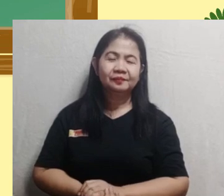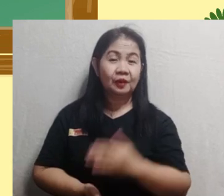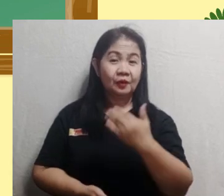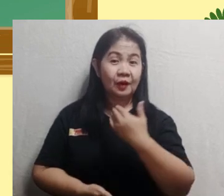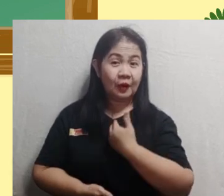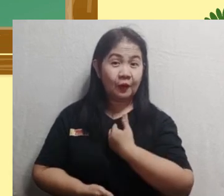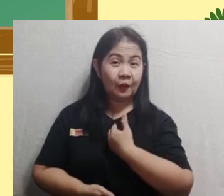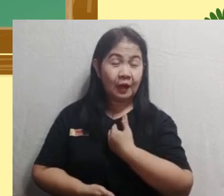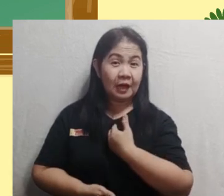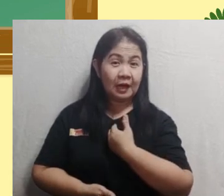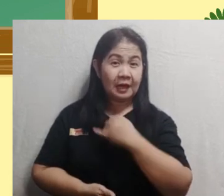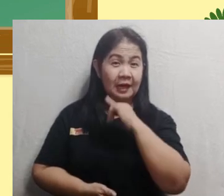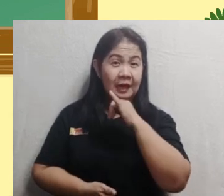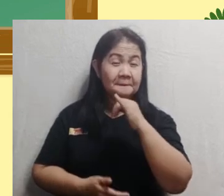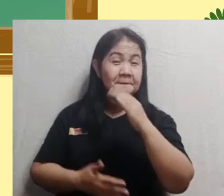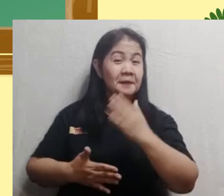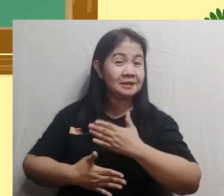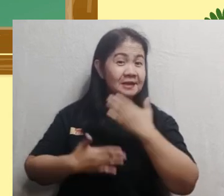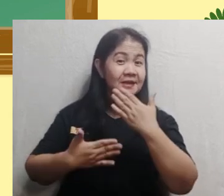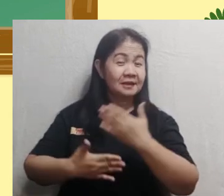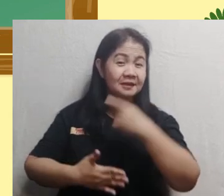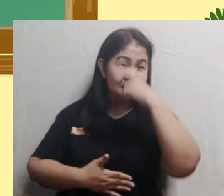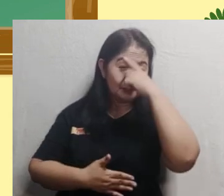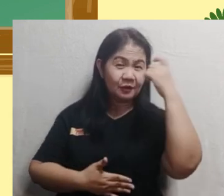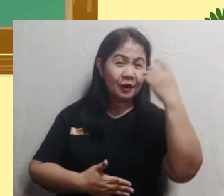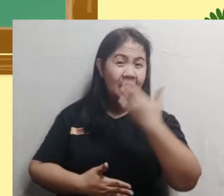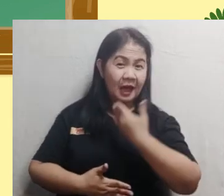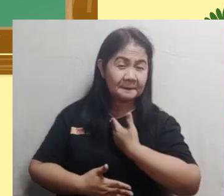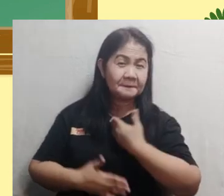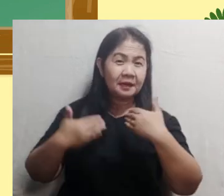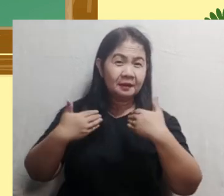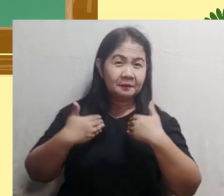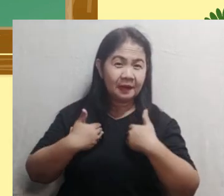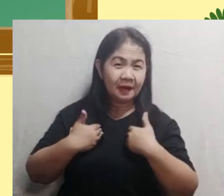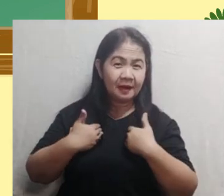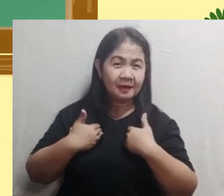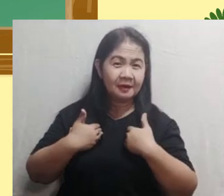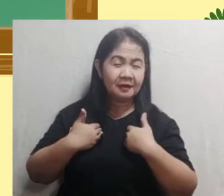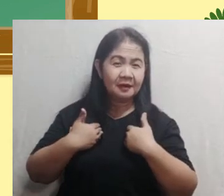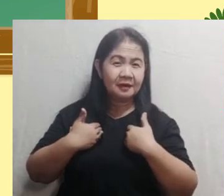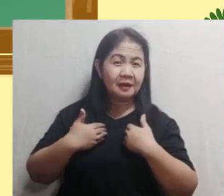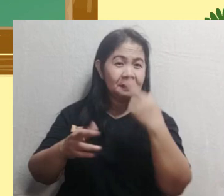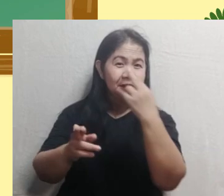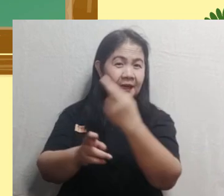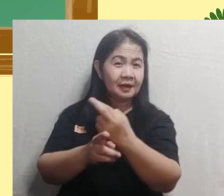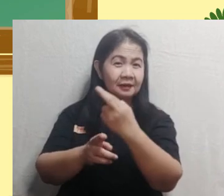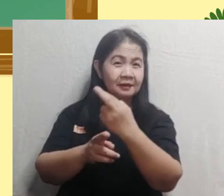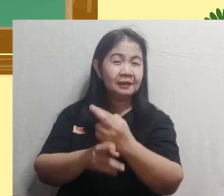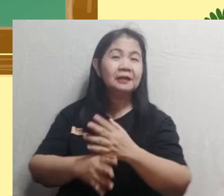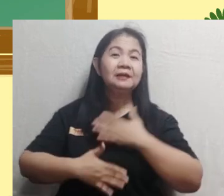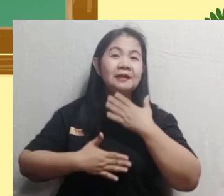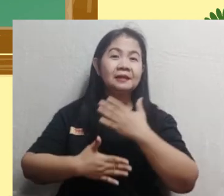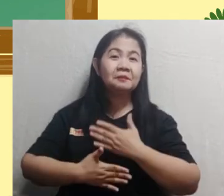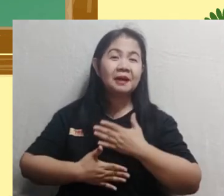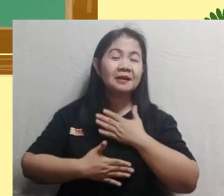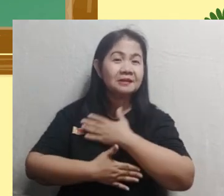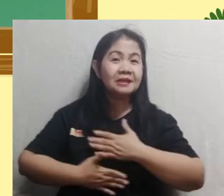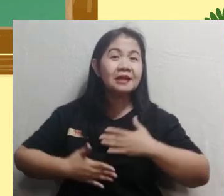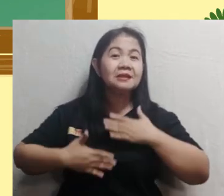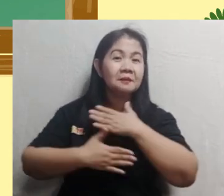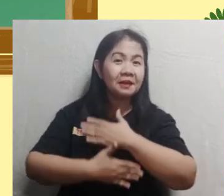Ako ay masaya dahil ako ay may mga karapatang